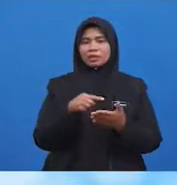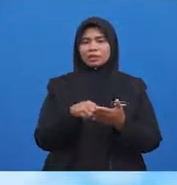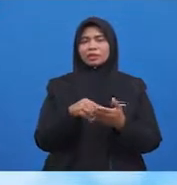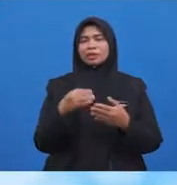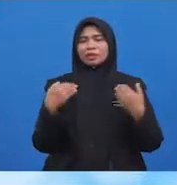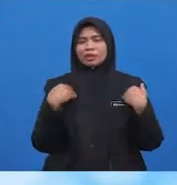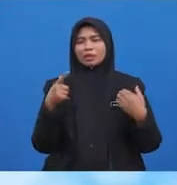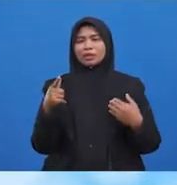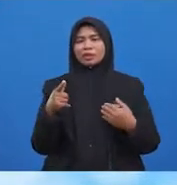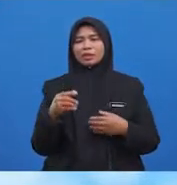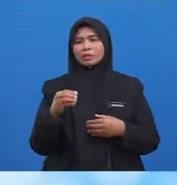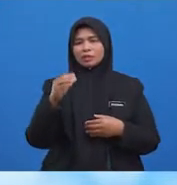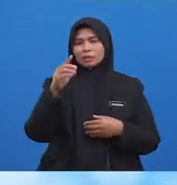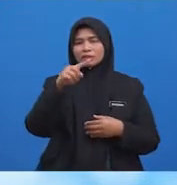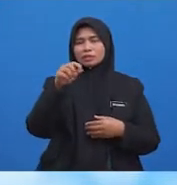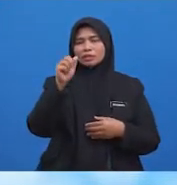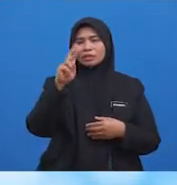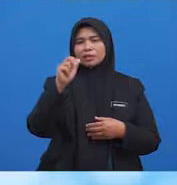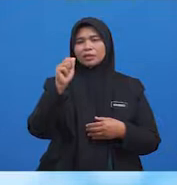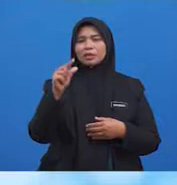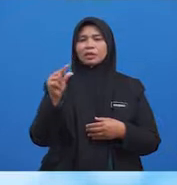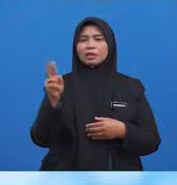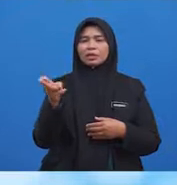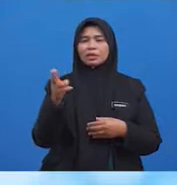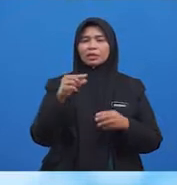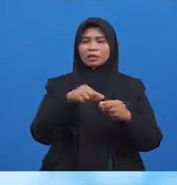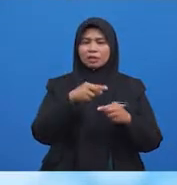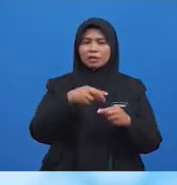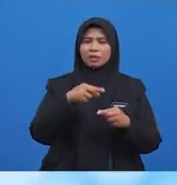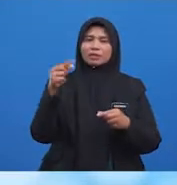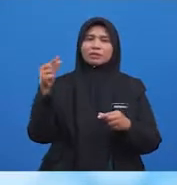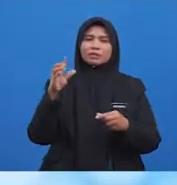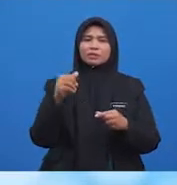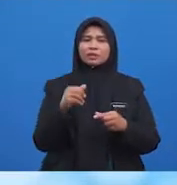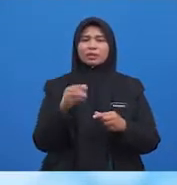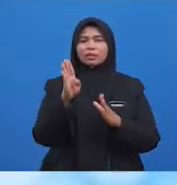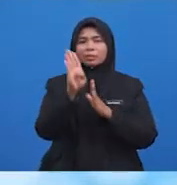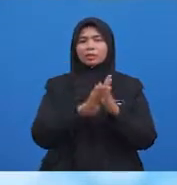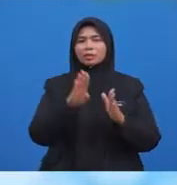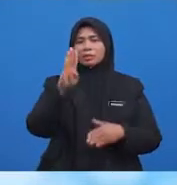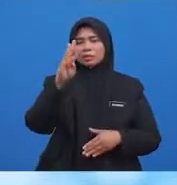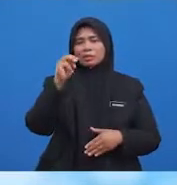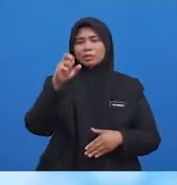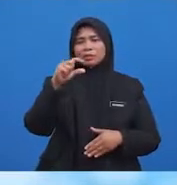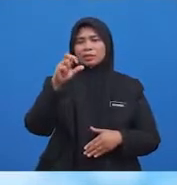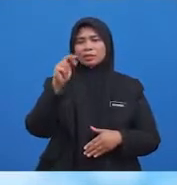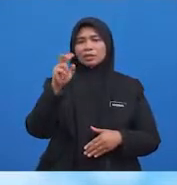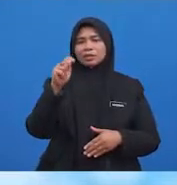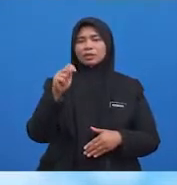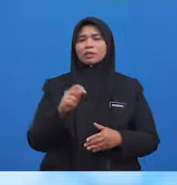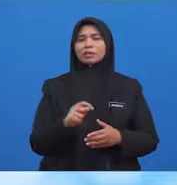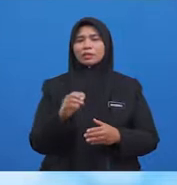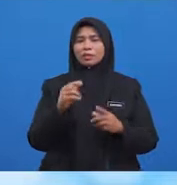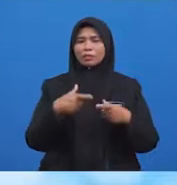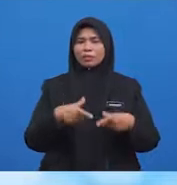merupakan letusan Zarah Kesya bermakna ia menyembulkan Zarah yang